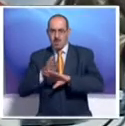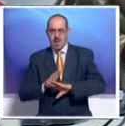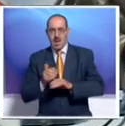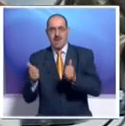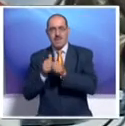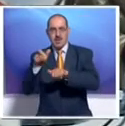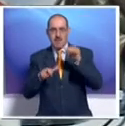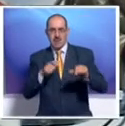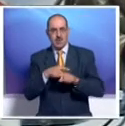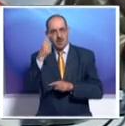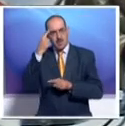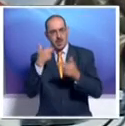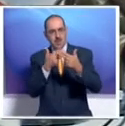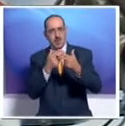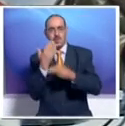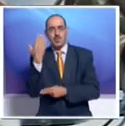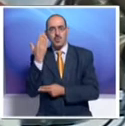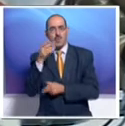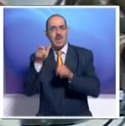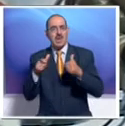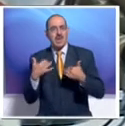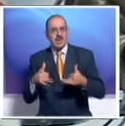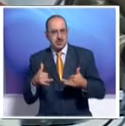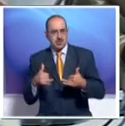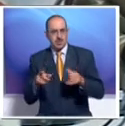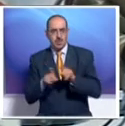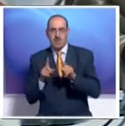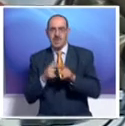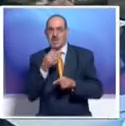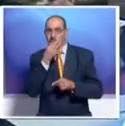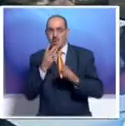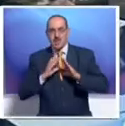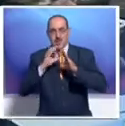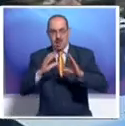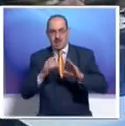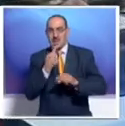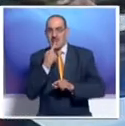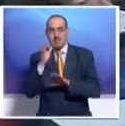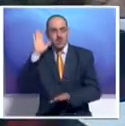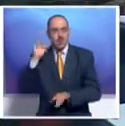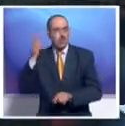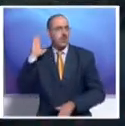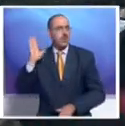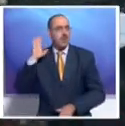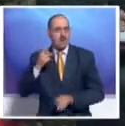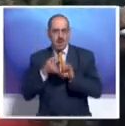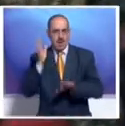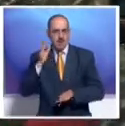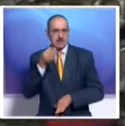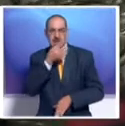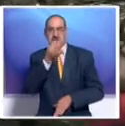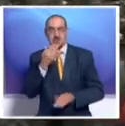المخلصين لخدمة شعبه ووطنه، ووفاء منه للعهد الذي قطعه على